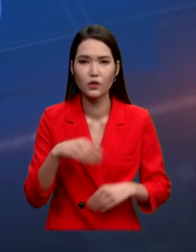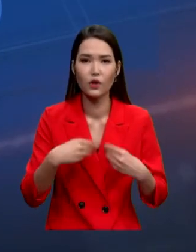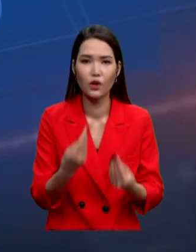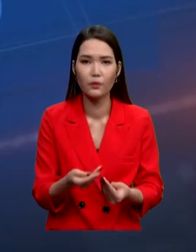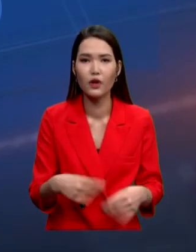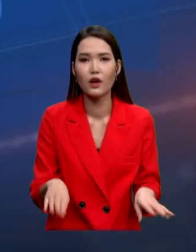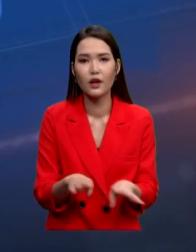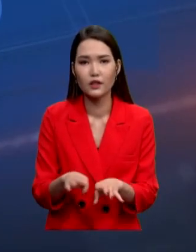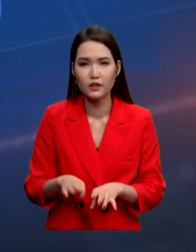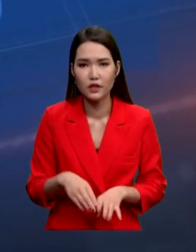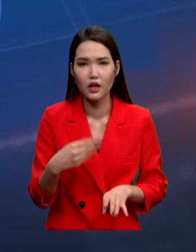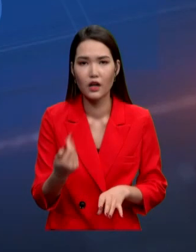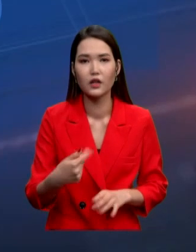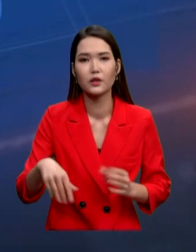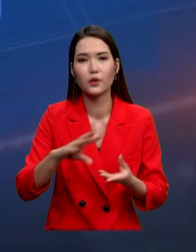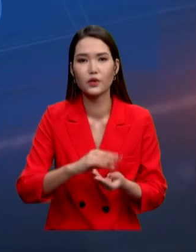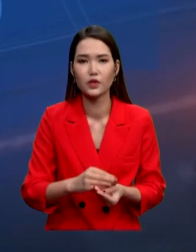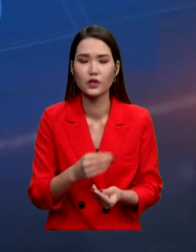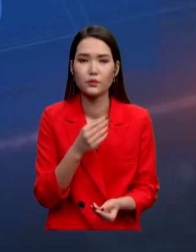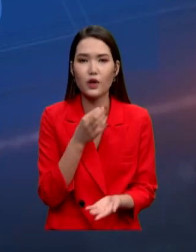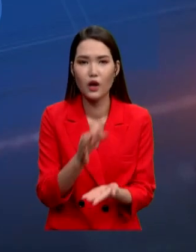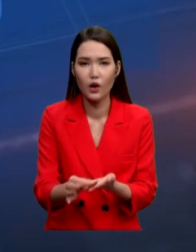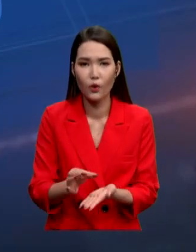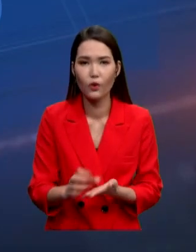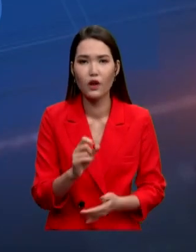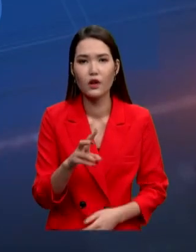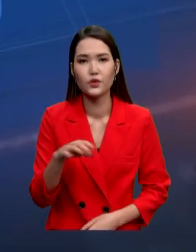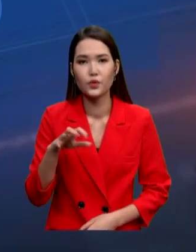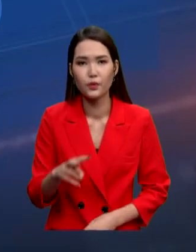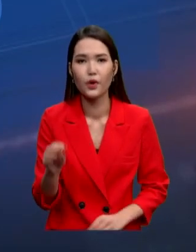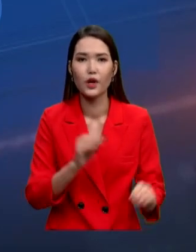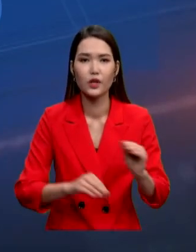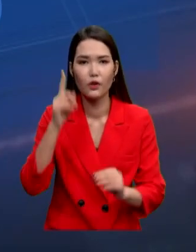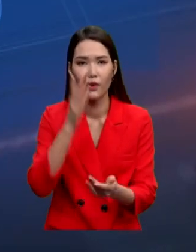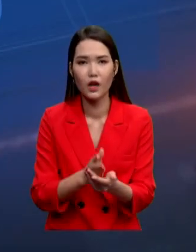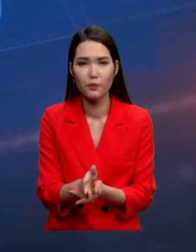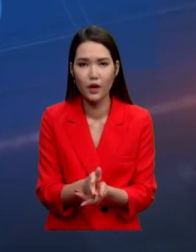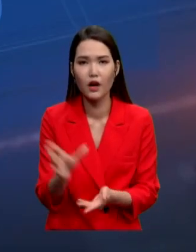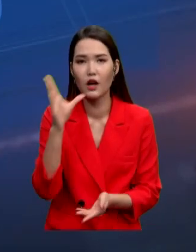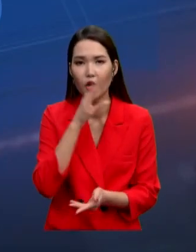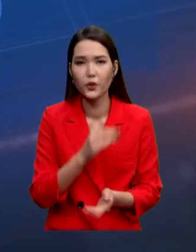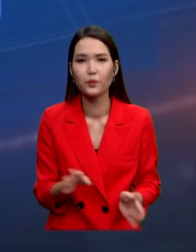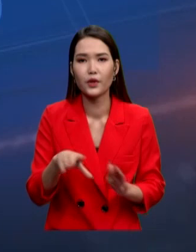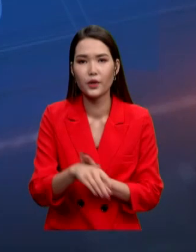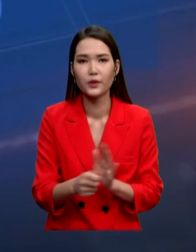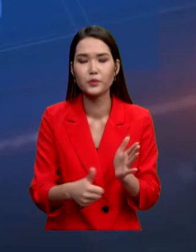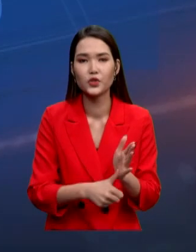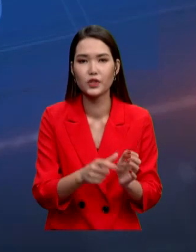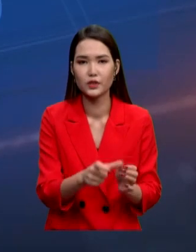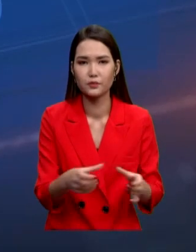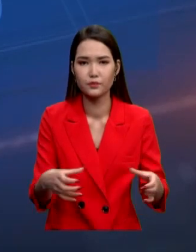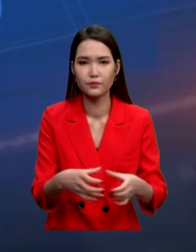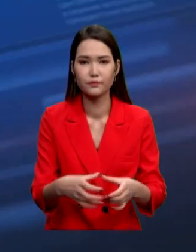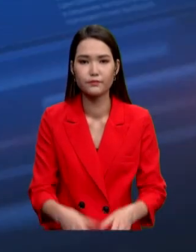2,51% голосов. Таким образом, исходя из результатов экзит-пула, в состав парламента могут войти представители 6